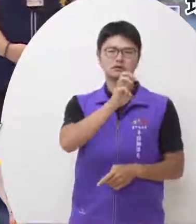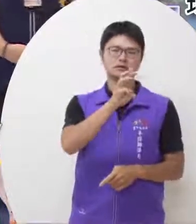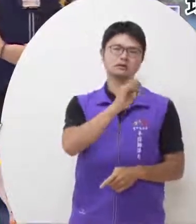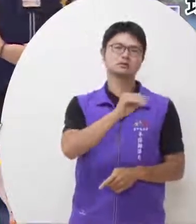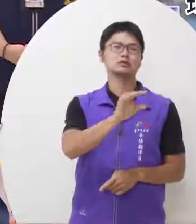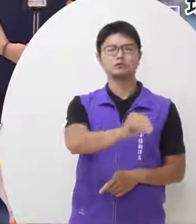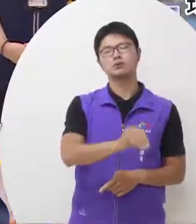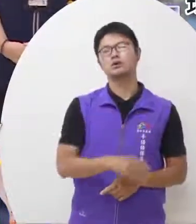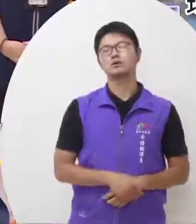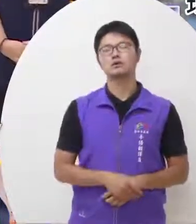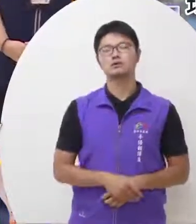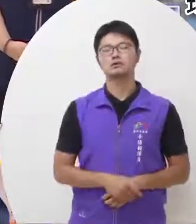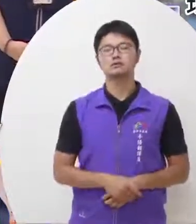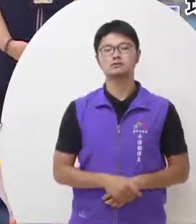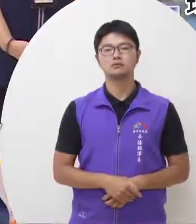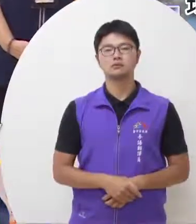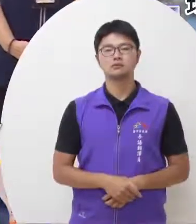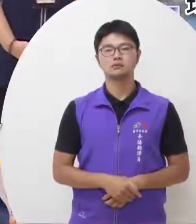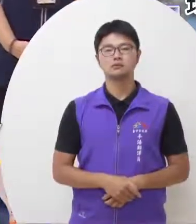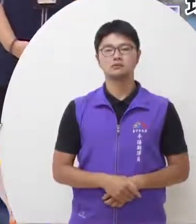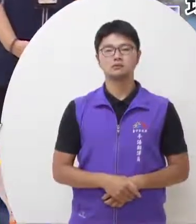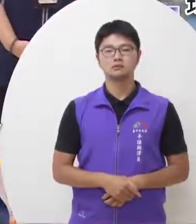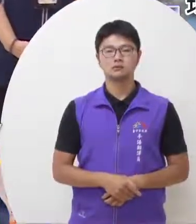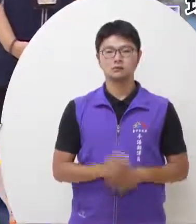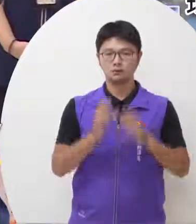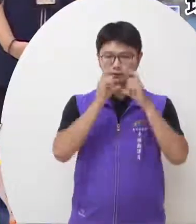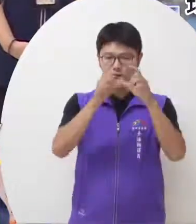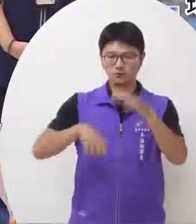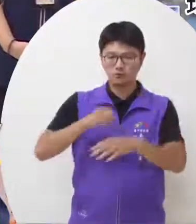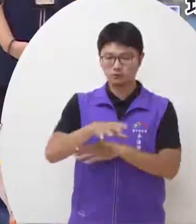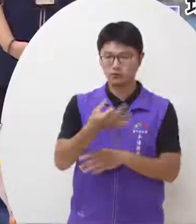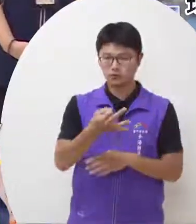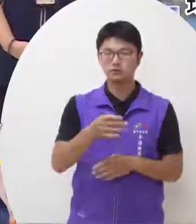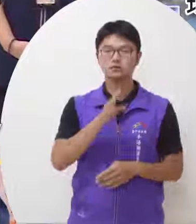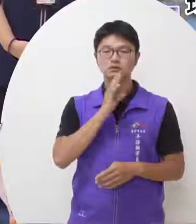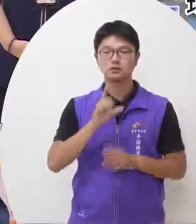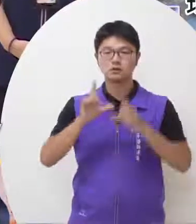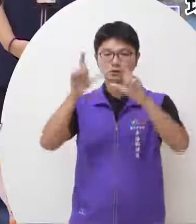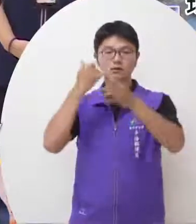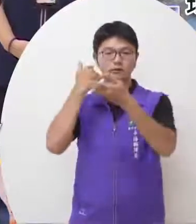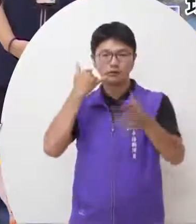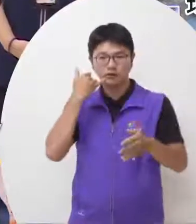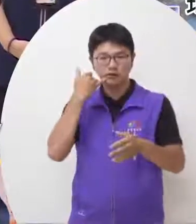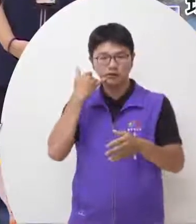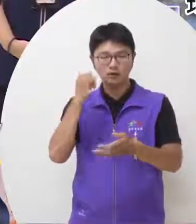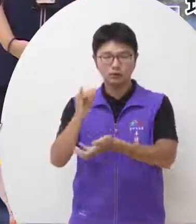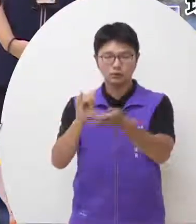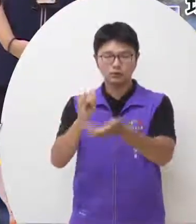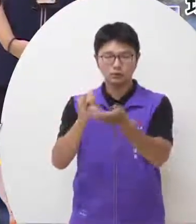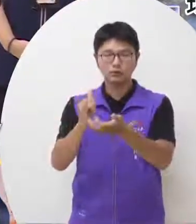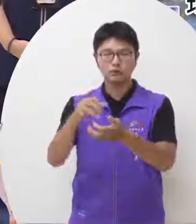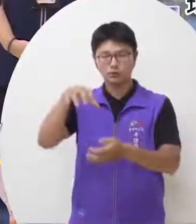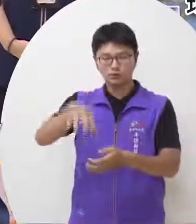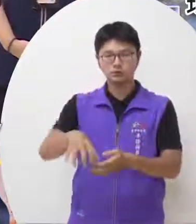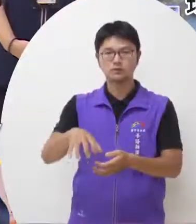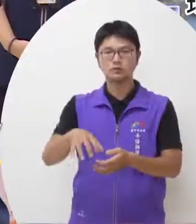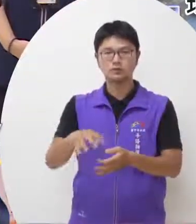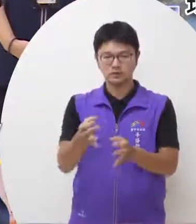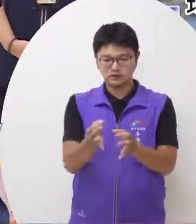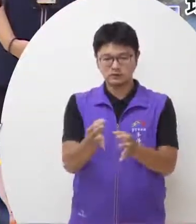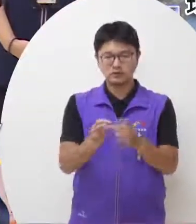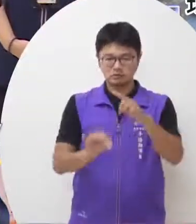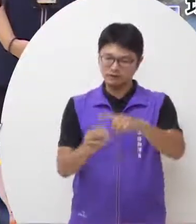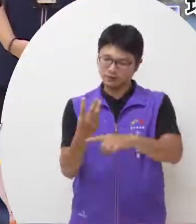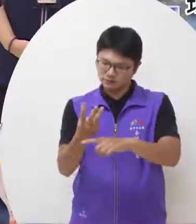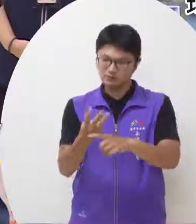因为我们这个回馈金是东海火葬场收的3%拿出来分给10个里，其实是11